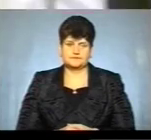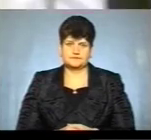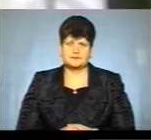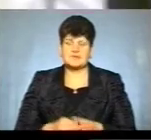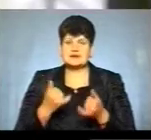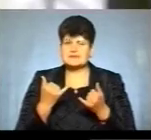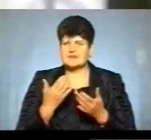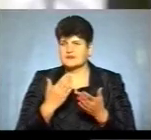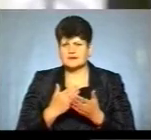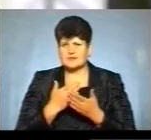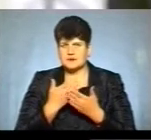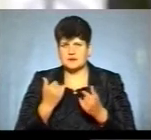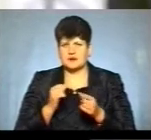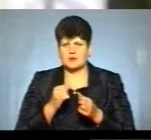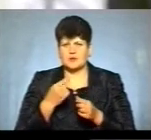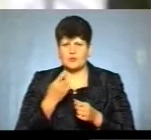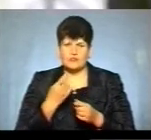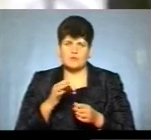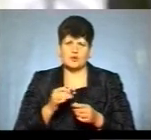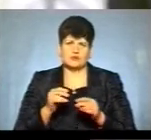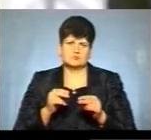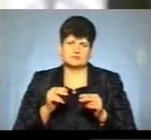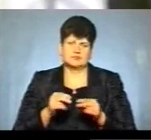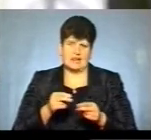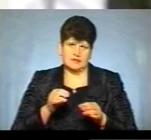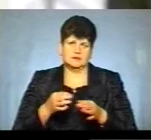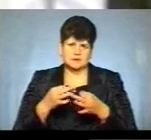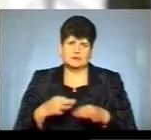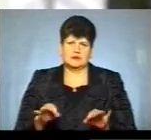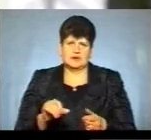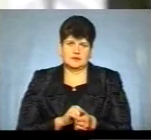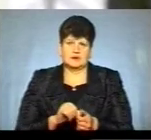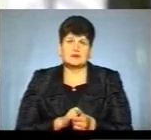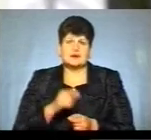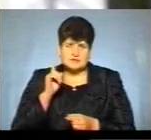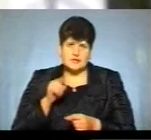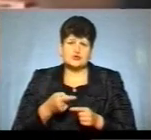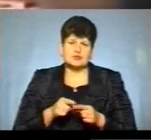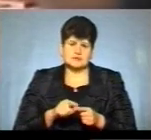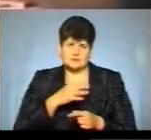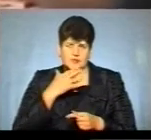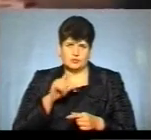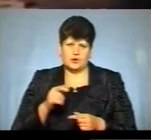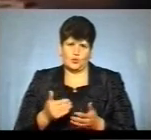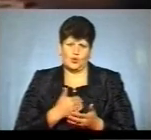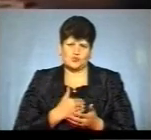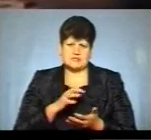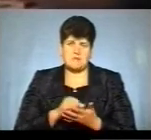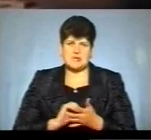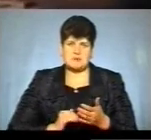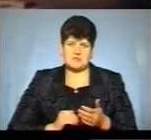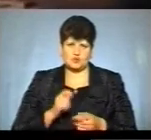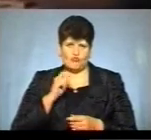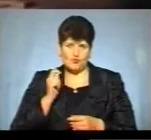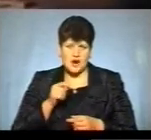Зараз не йдеться про легалізацію канабісу, але я знаю, що дуже багато людей хочуть займатися цим бізнесом в Україні. Але ми можемо